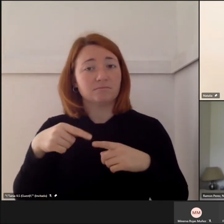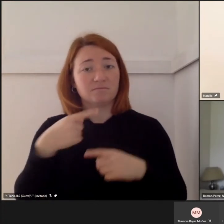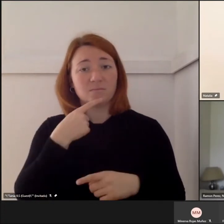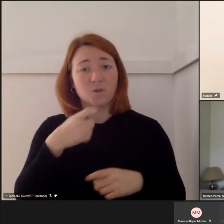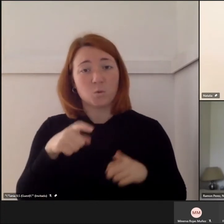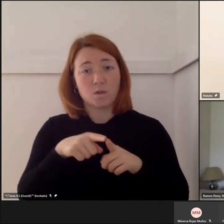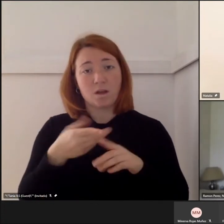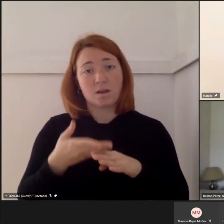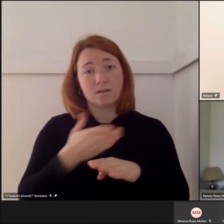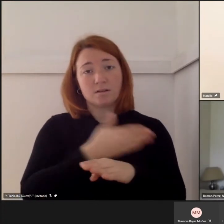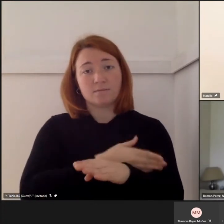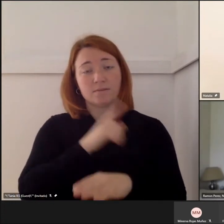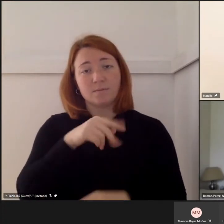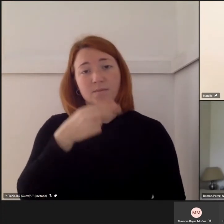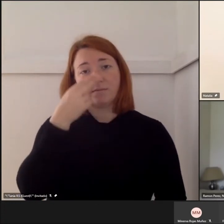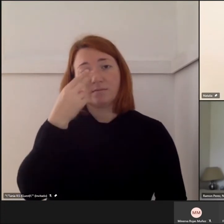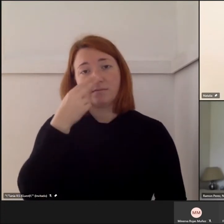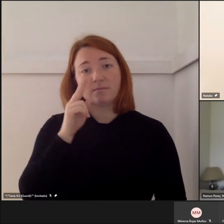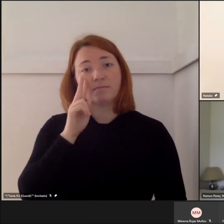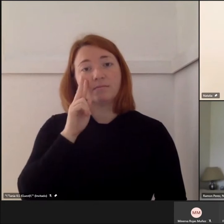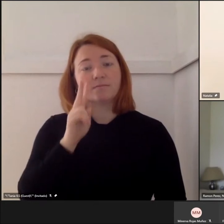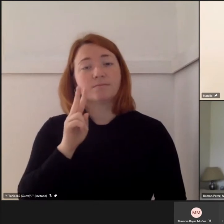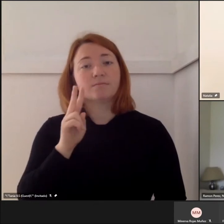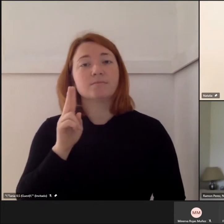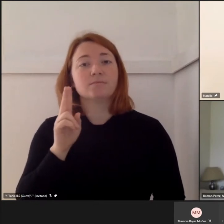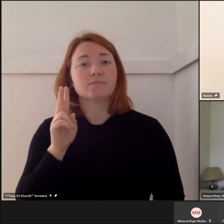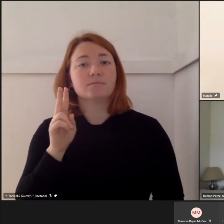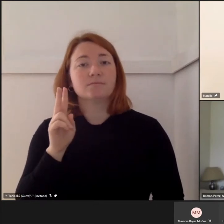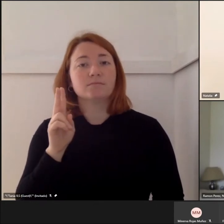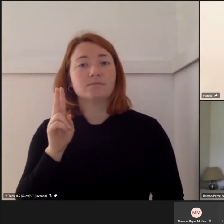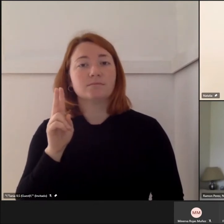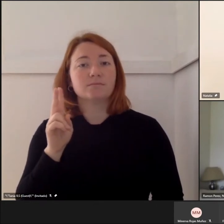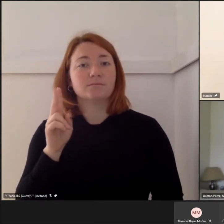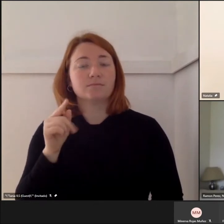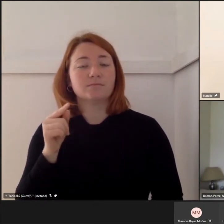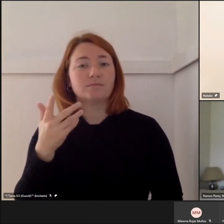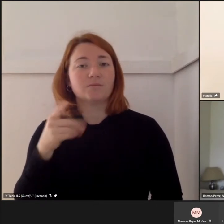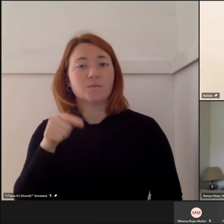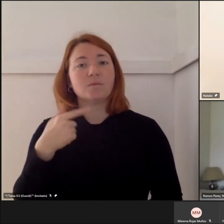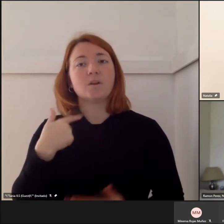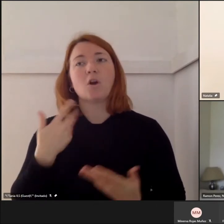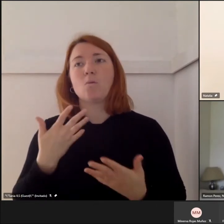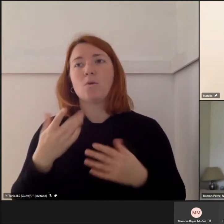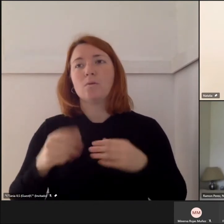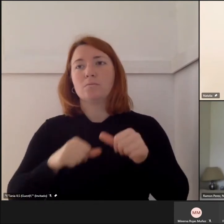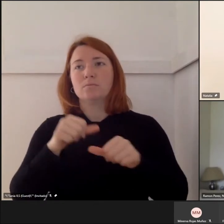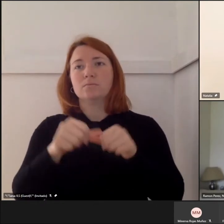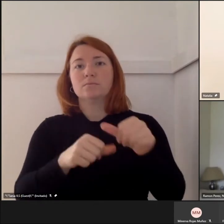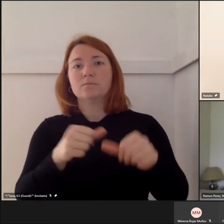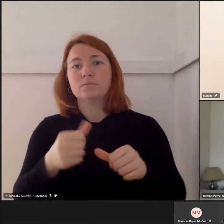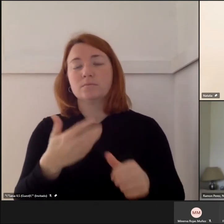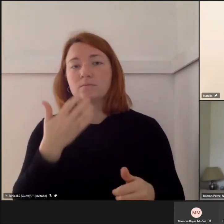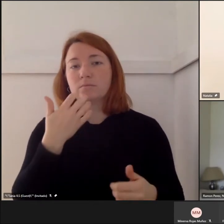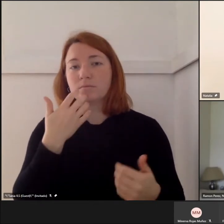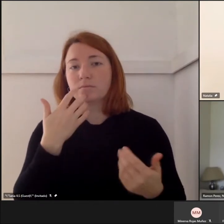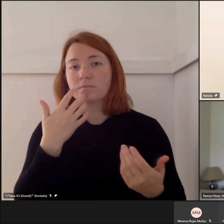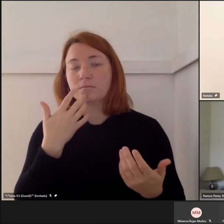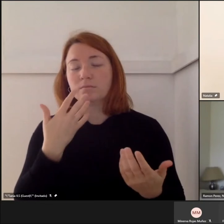anterior, penso que és interessant veure o poder aprofundir en com això evolucionarà, perquè estem veient que ara